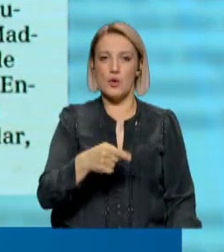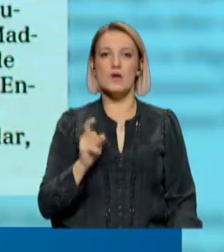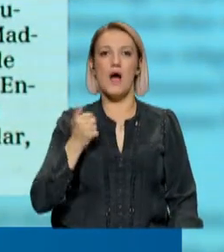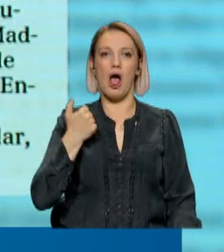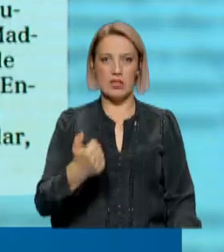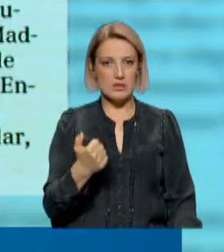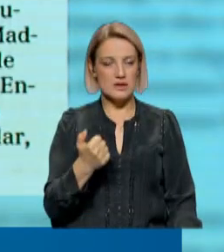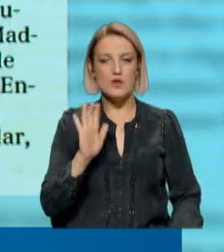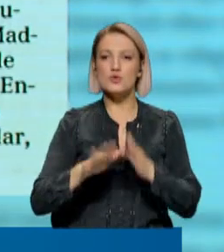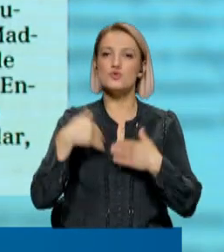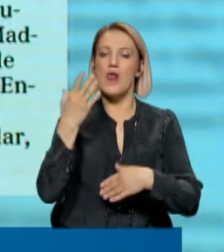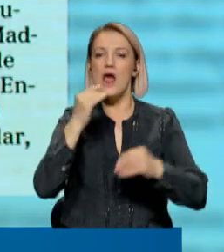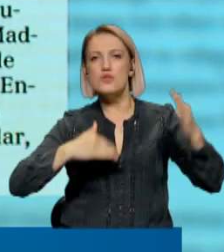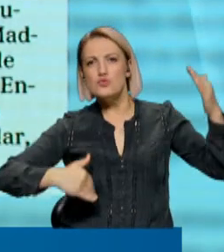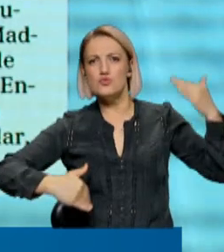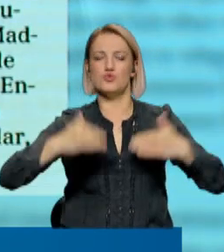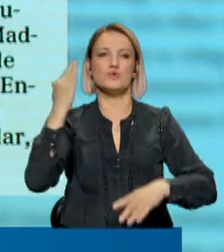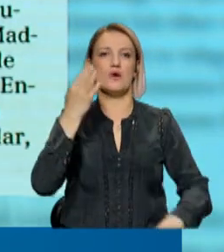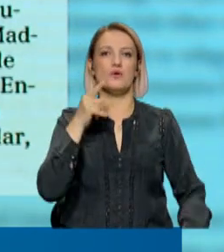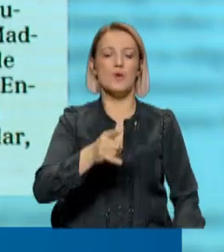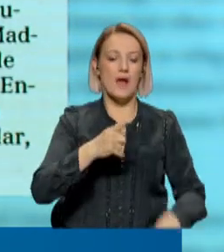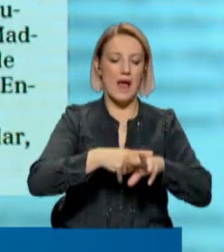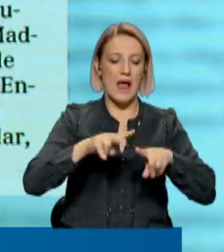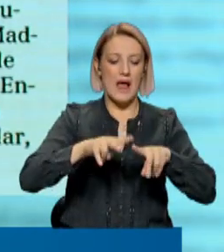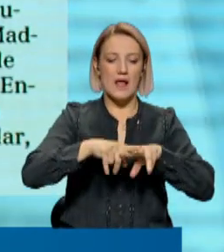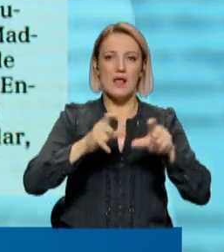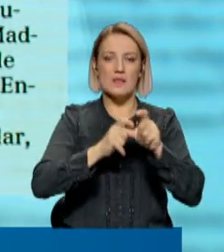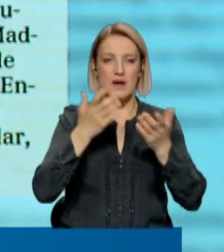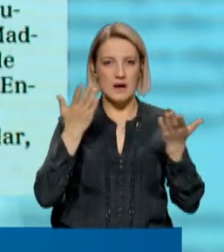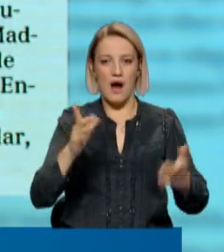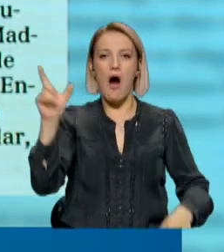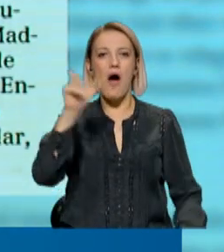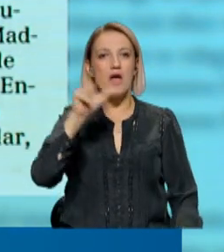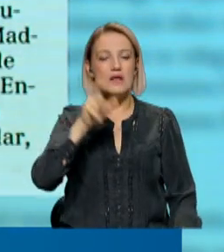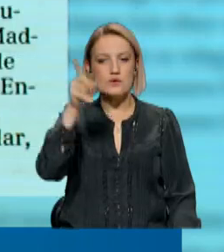%76,6'dan sonraki en yüksek noktaya ulaştı. Enaksa enflasyonu aylık